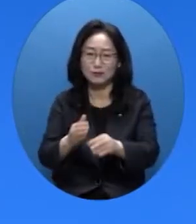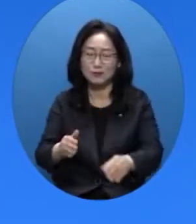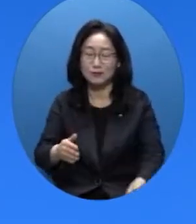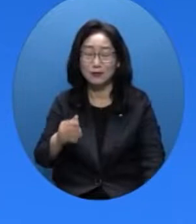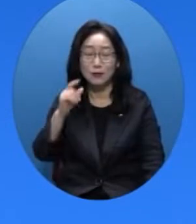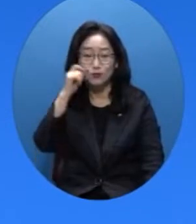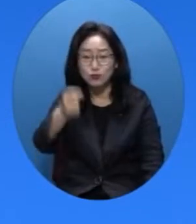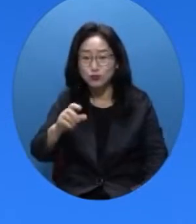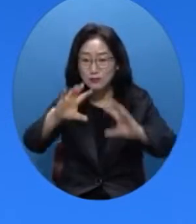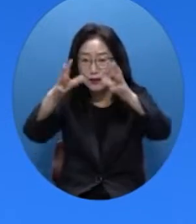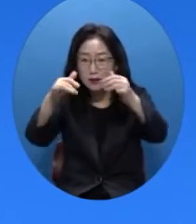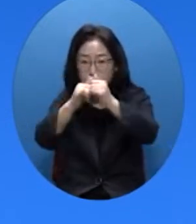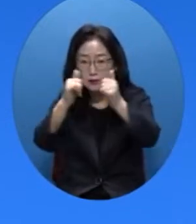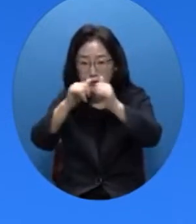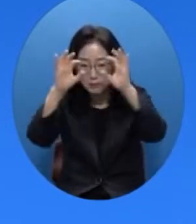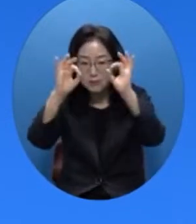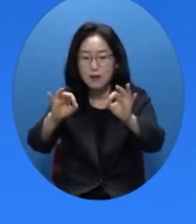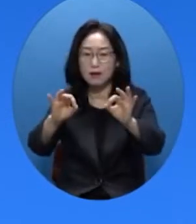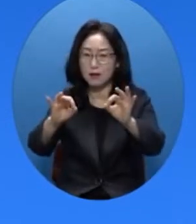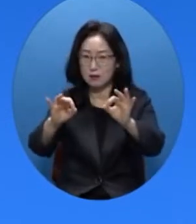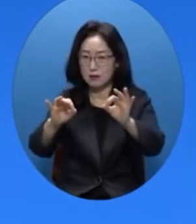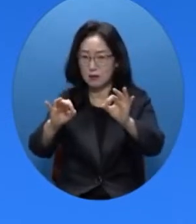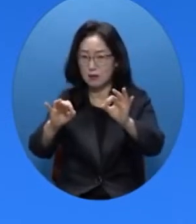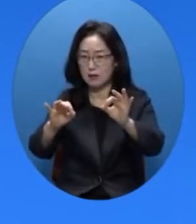그 나라의 전쟁만 해도 그렇습니다